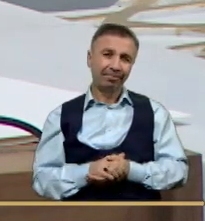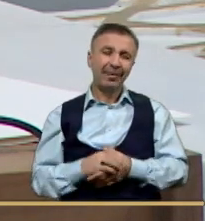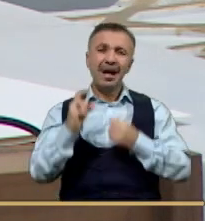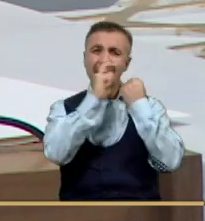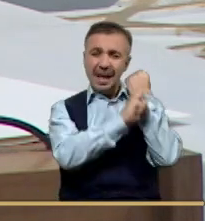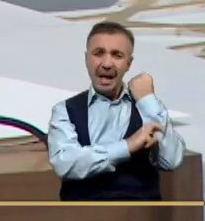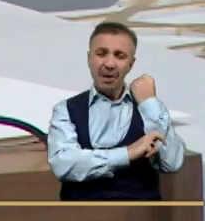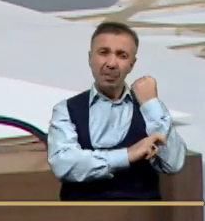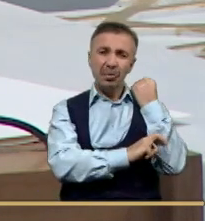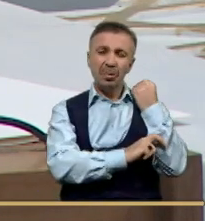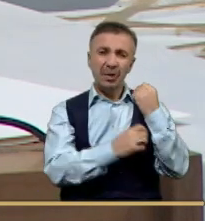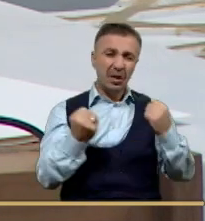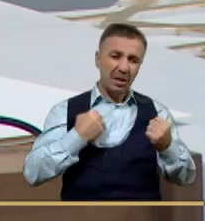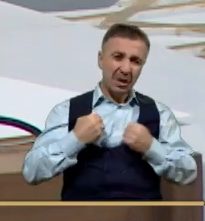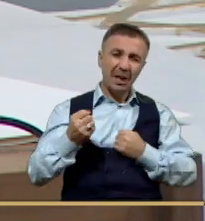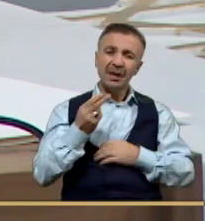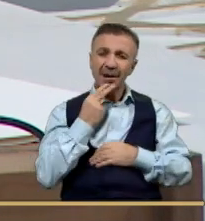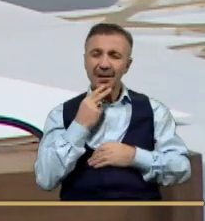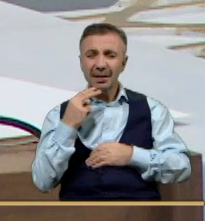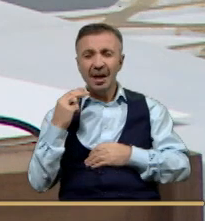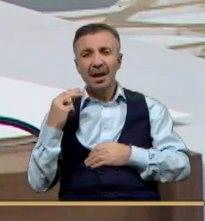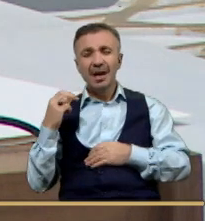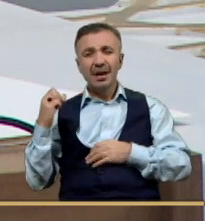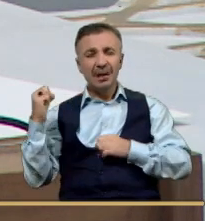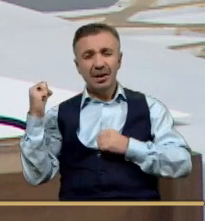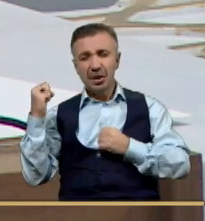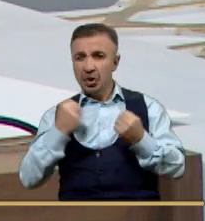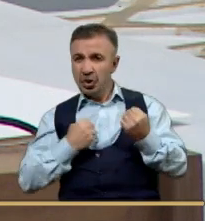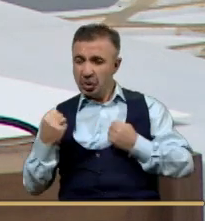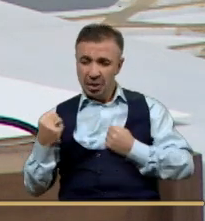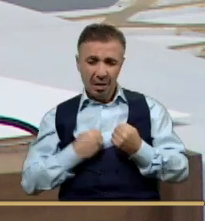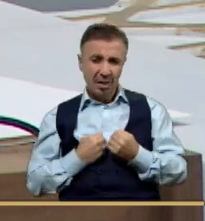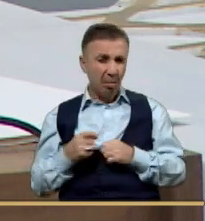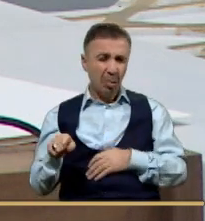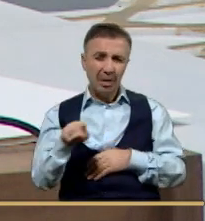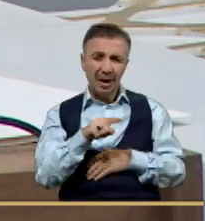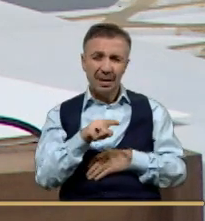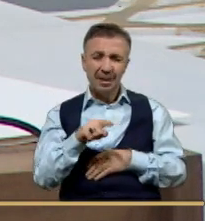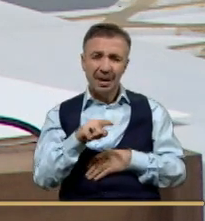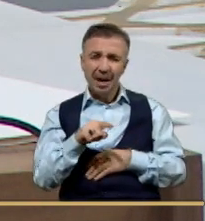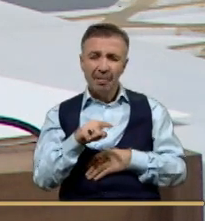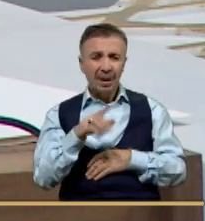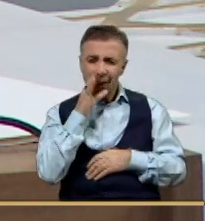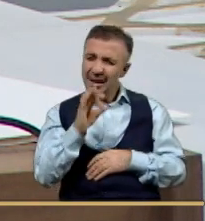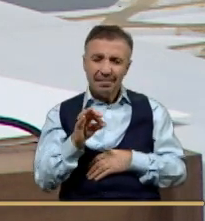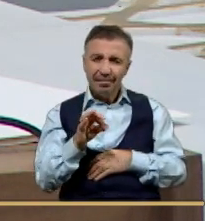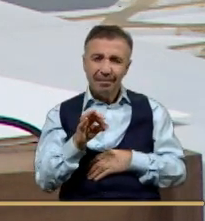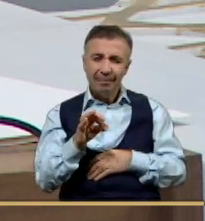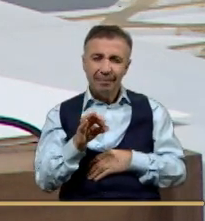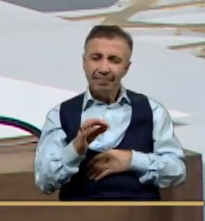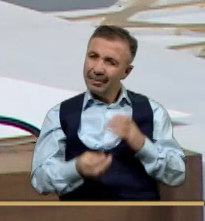Teröristin şiddeti, kadına şiddet, hayvana şiddet. Bunların kaynağı ne ya? Kimse bunları sormuyor